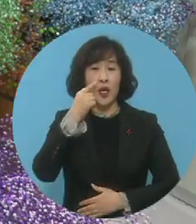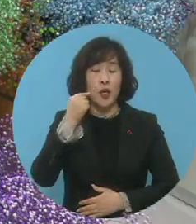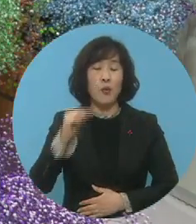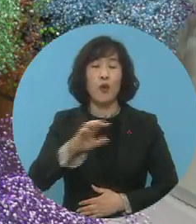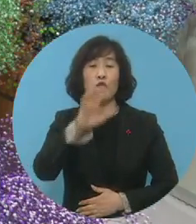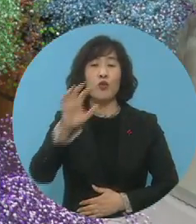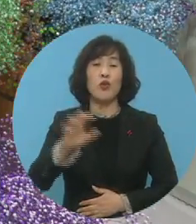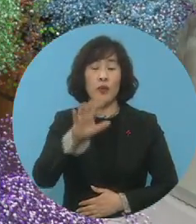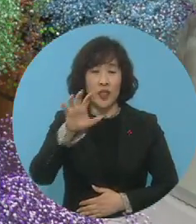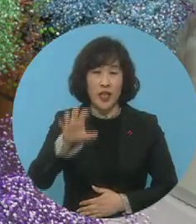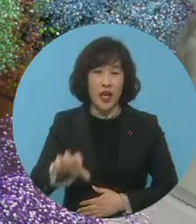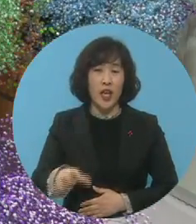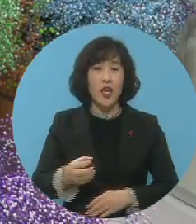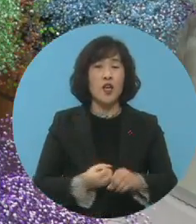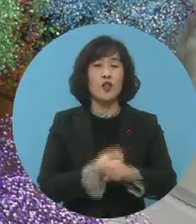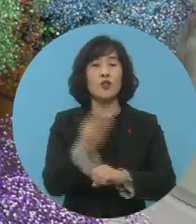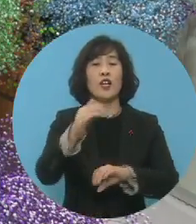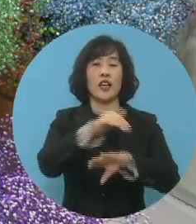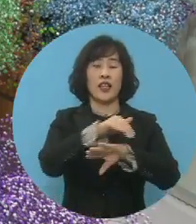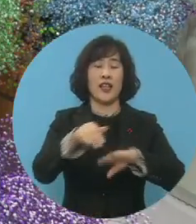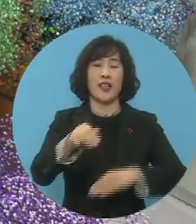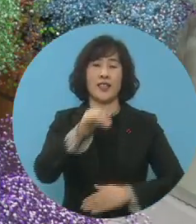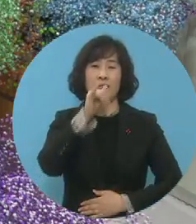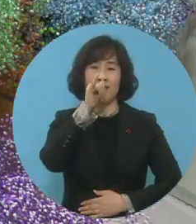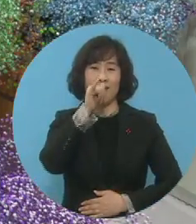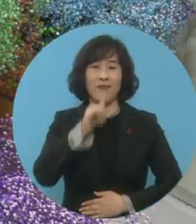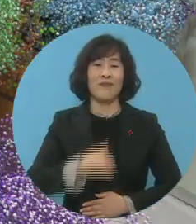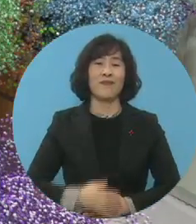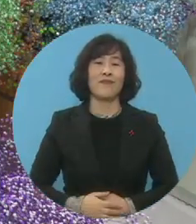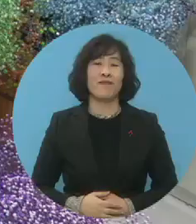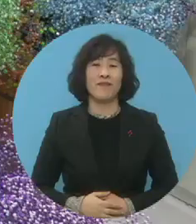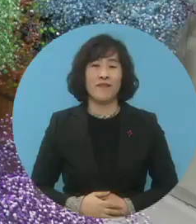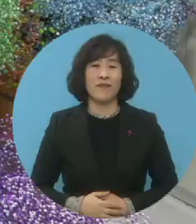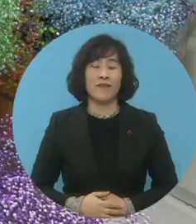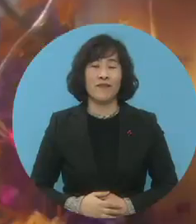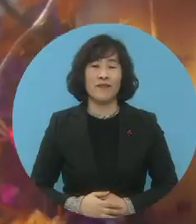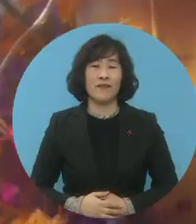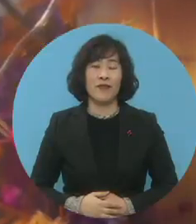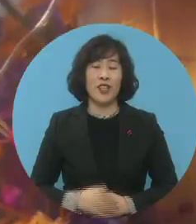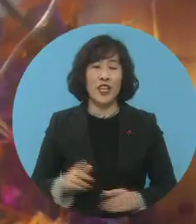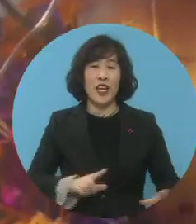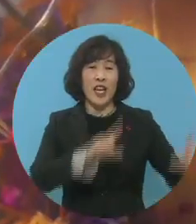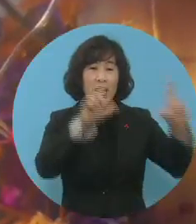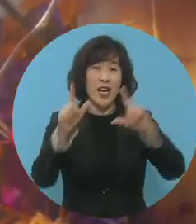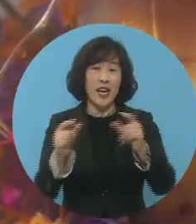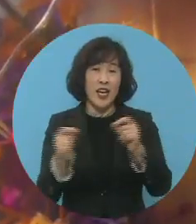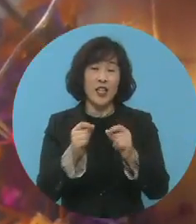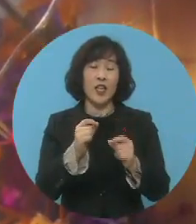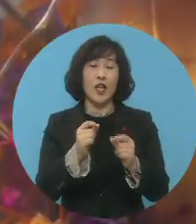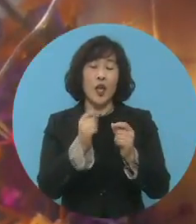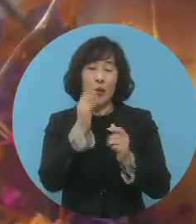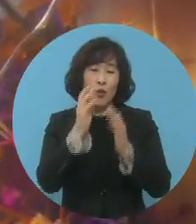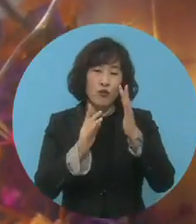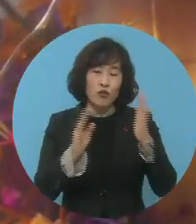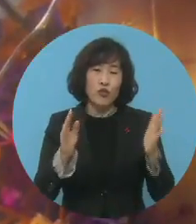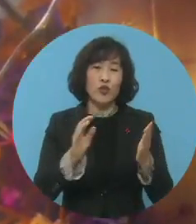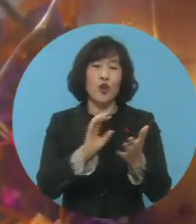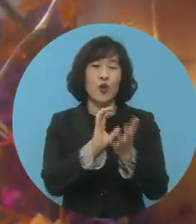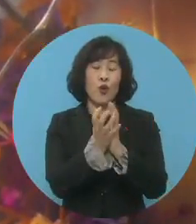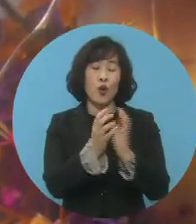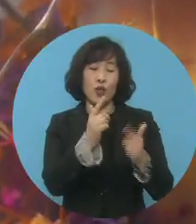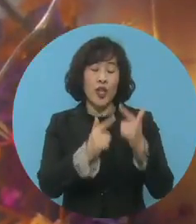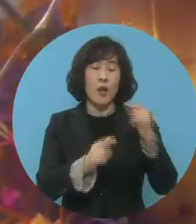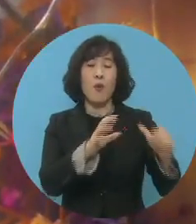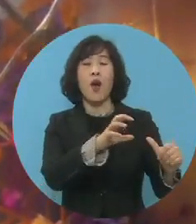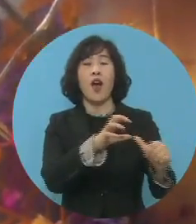미국이라든지 일본, 유럽 등에 수출을 할 계획을 가지고 있습니다. 생활 가까이에 있는 풀과 꽃, 나무